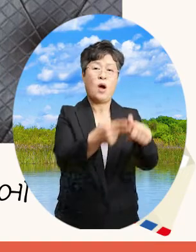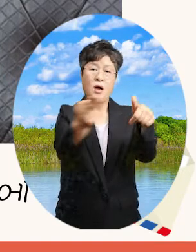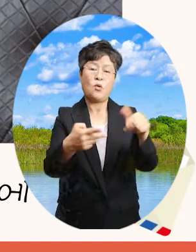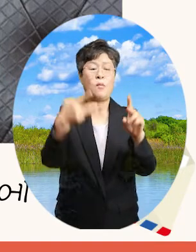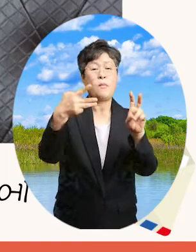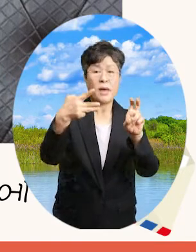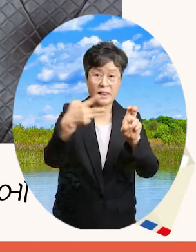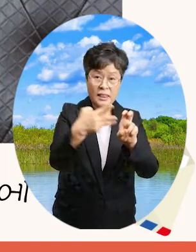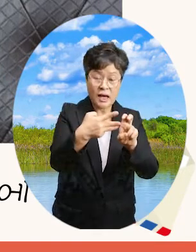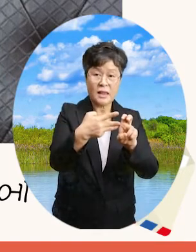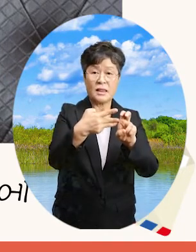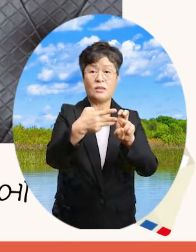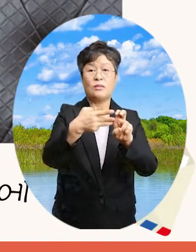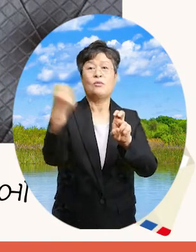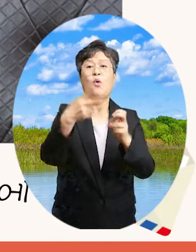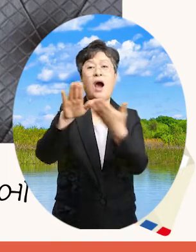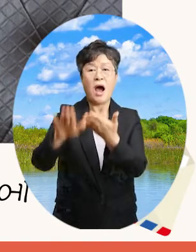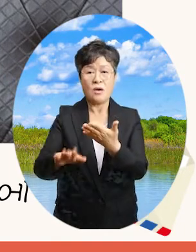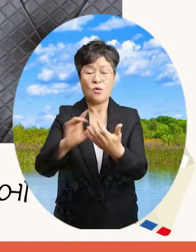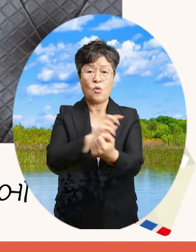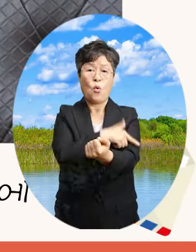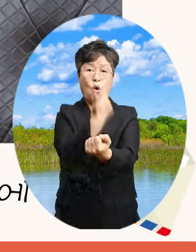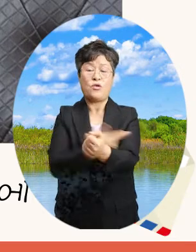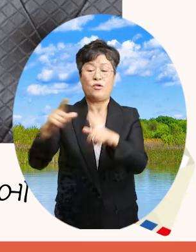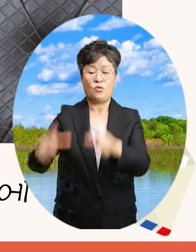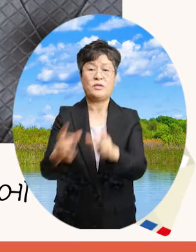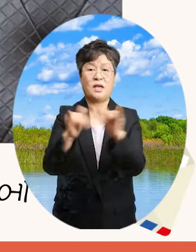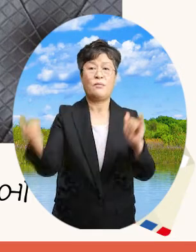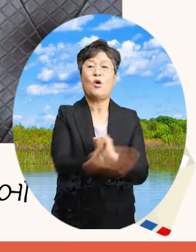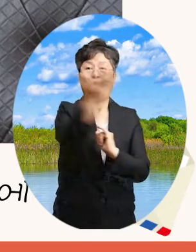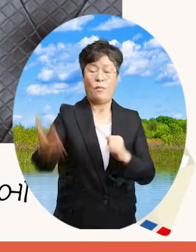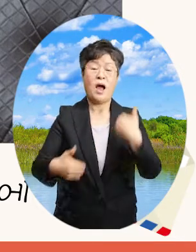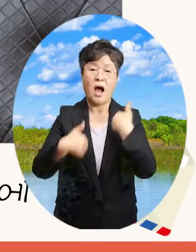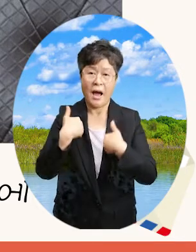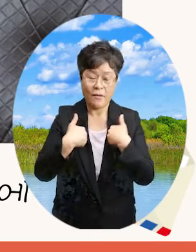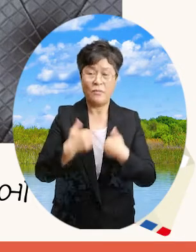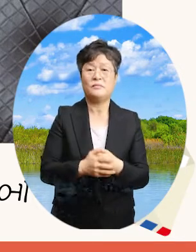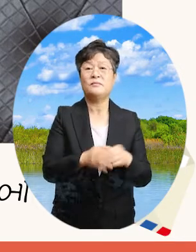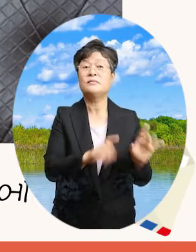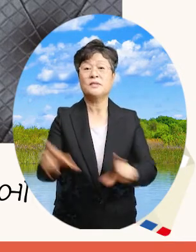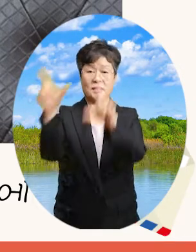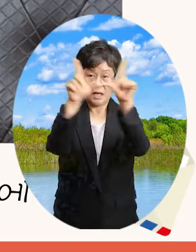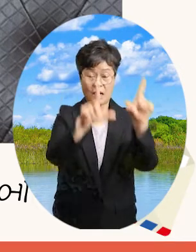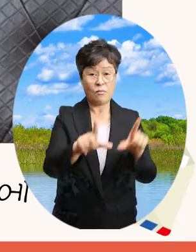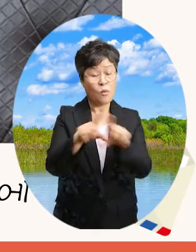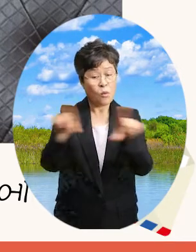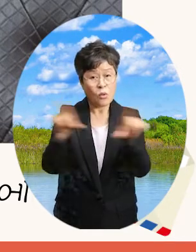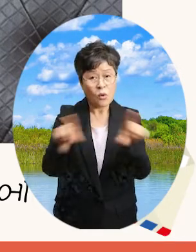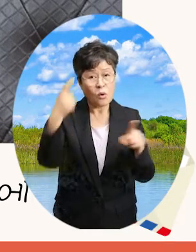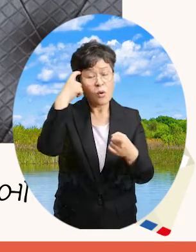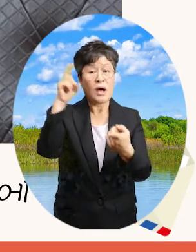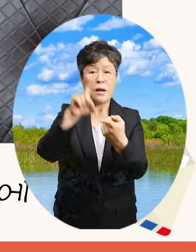하천별로 외래종들이 많이 들어와 있어요. 가시박이라든지 단풍이 돼지풀이라든지 또 또는 중국 매미 같은 경우도 많습니다. 그